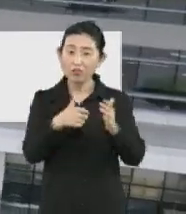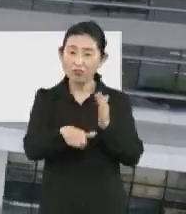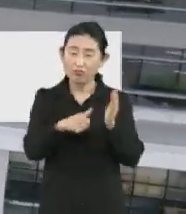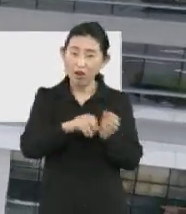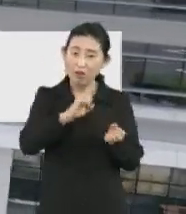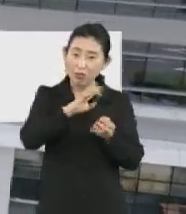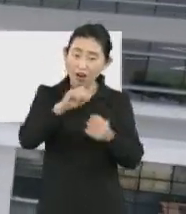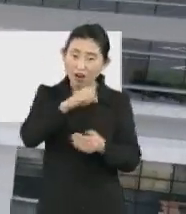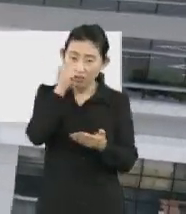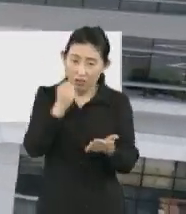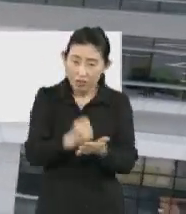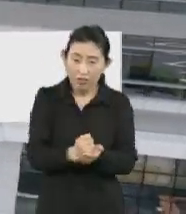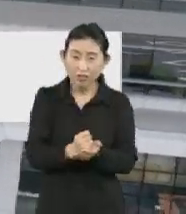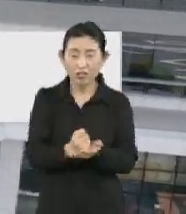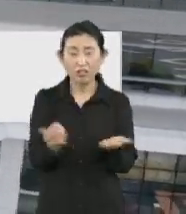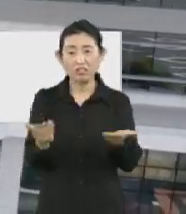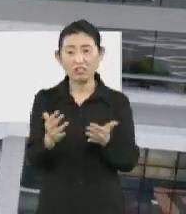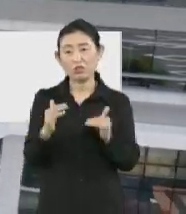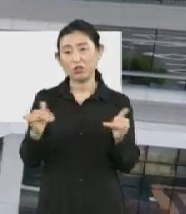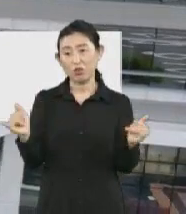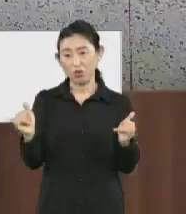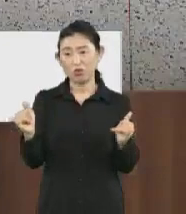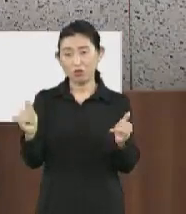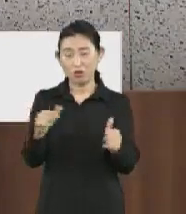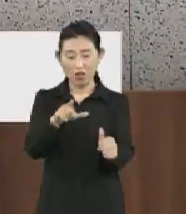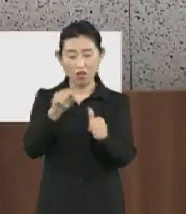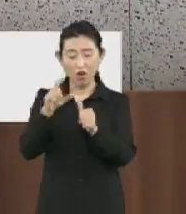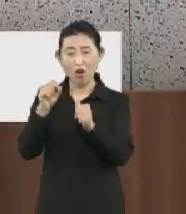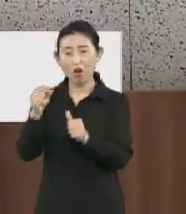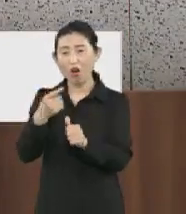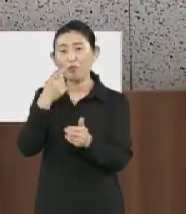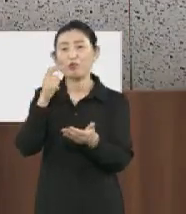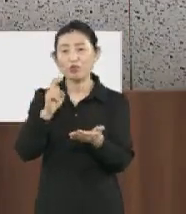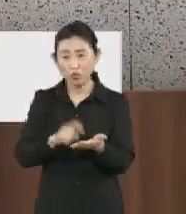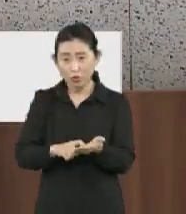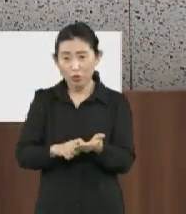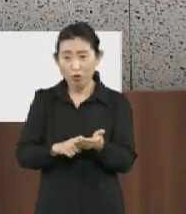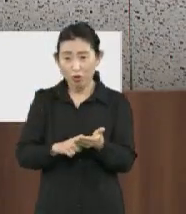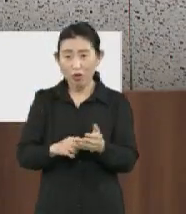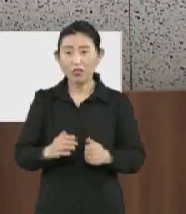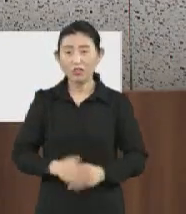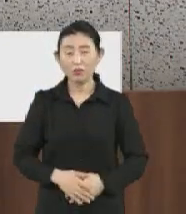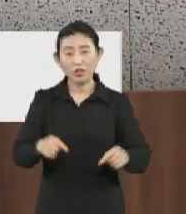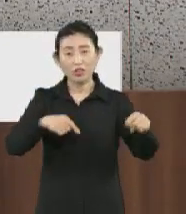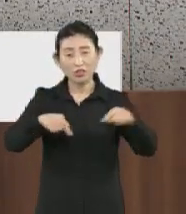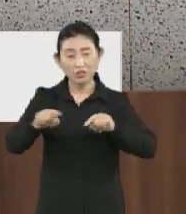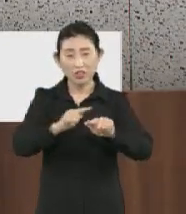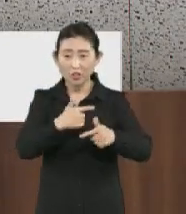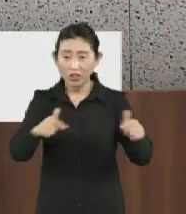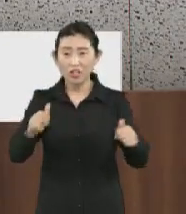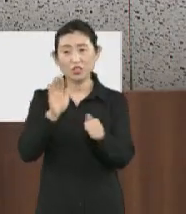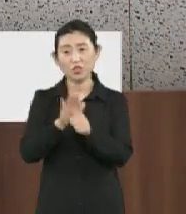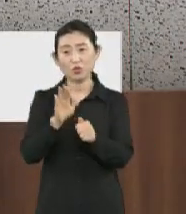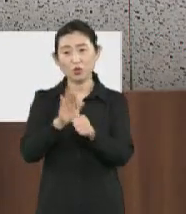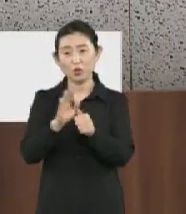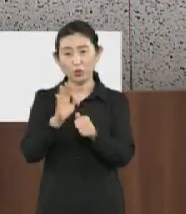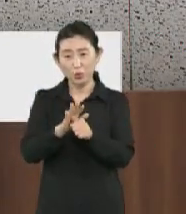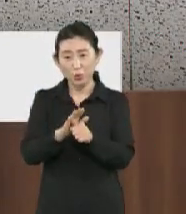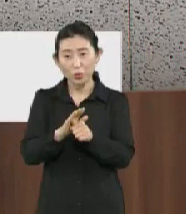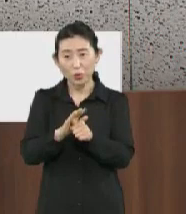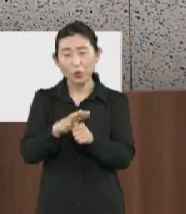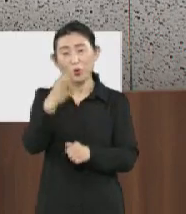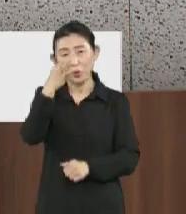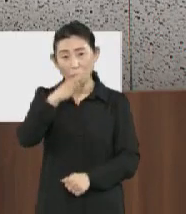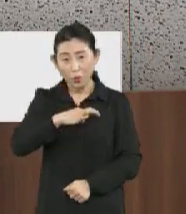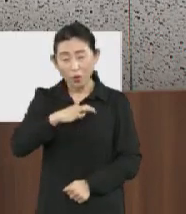머물려면 직원들도 계속 인재도 계속 영입을 해야 되실 테고 부가적으로 또 정책적인 지원들도 그 용이하게 받을 수